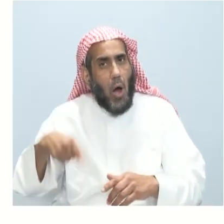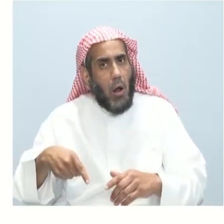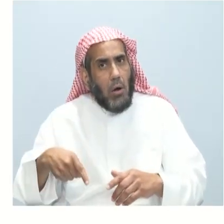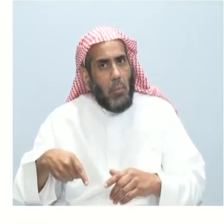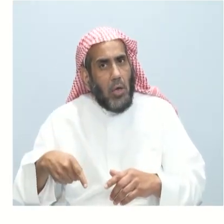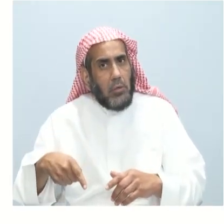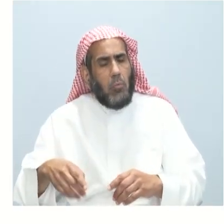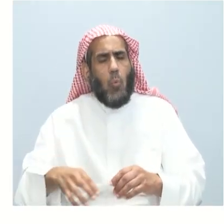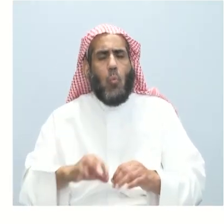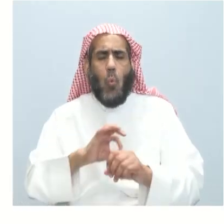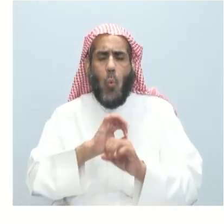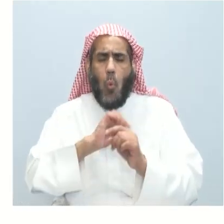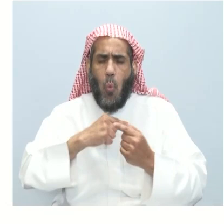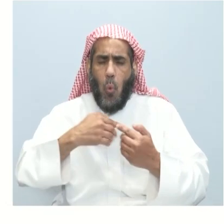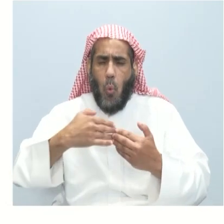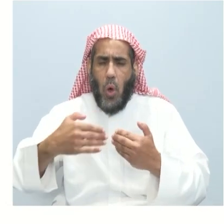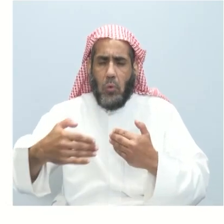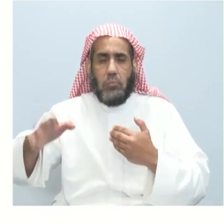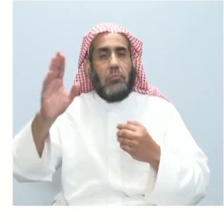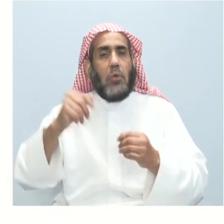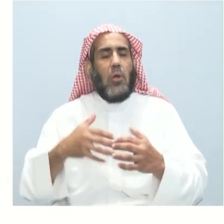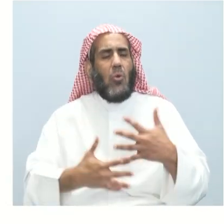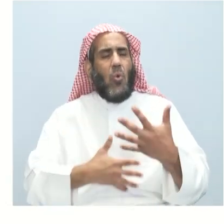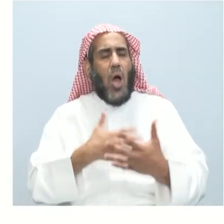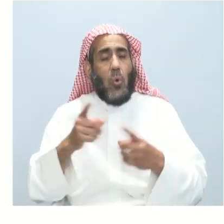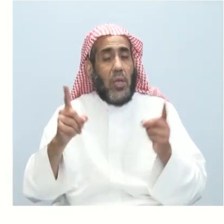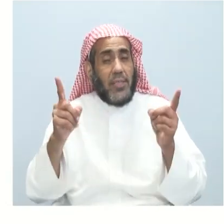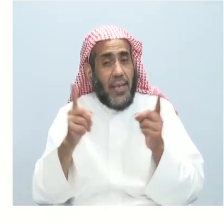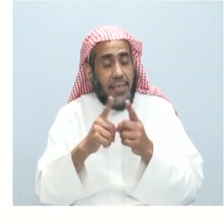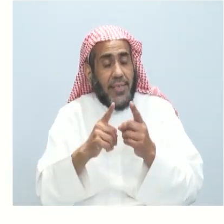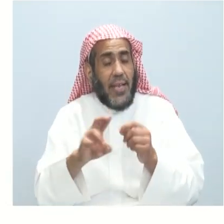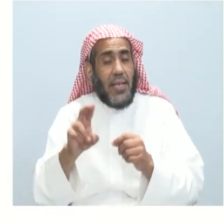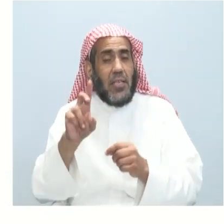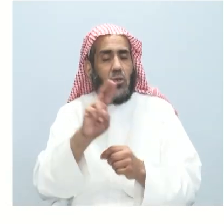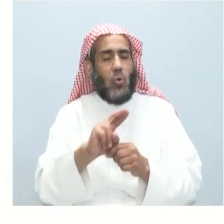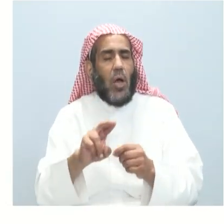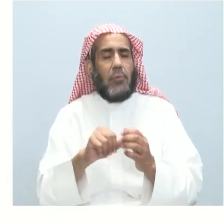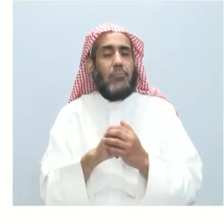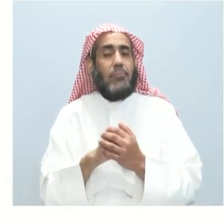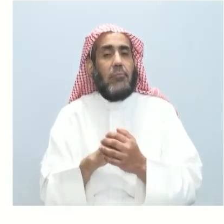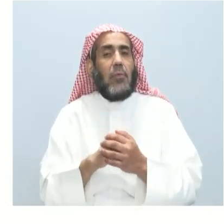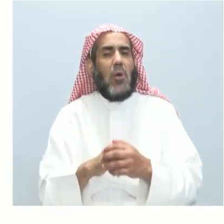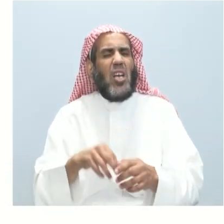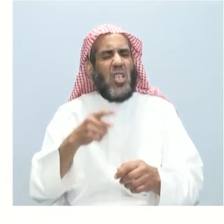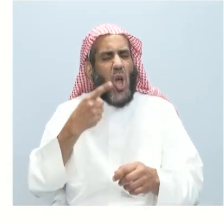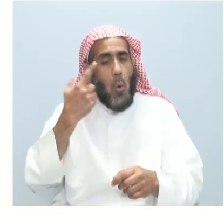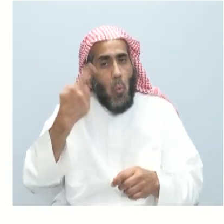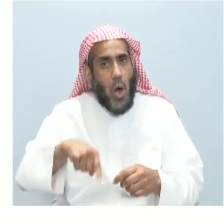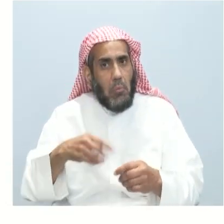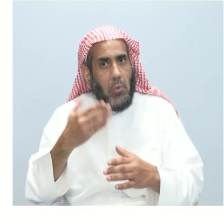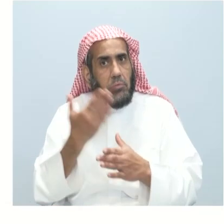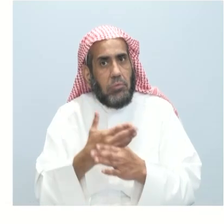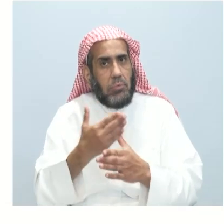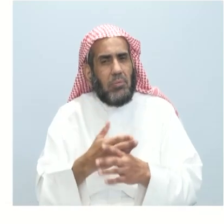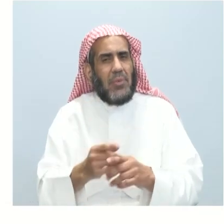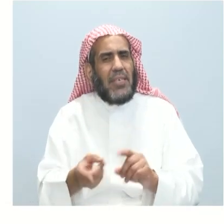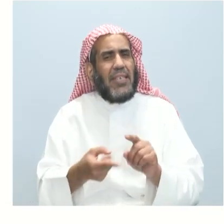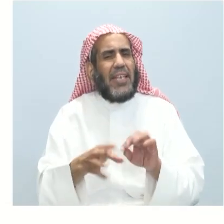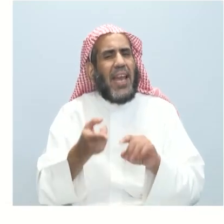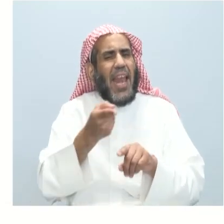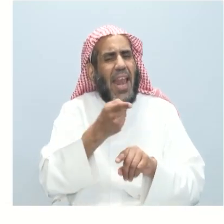حرمه مؤبده نحاول التلخيص لهذا السؤال هنا المحرمات بسبب النسب